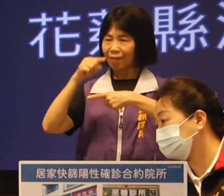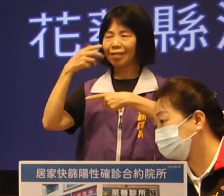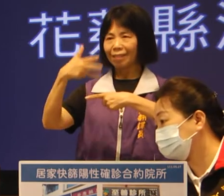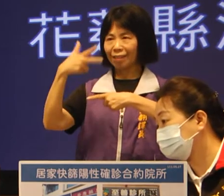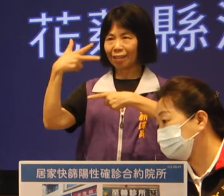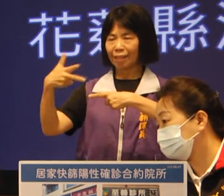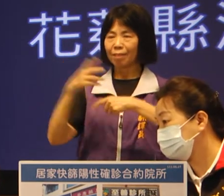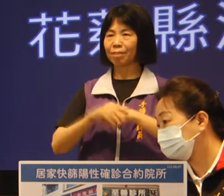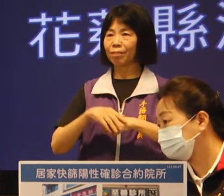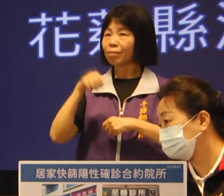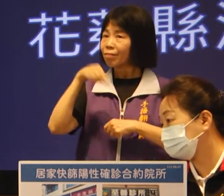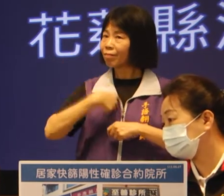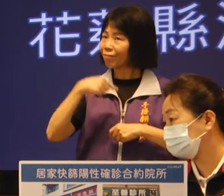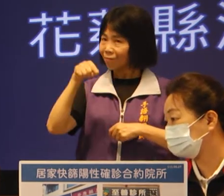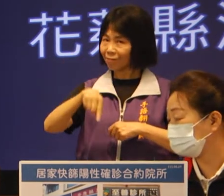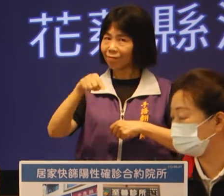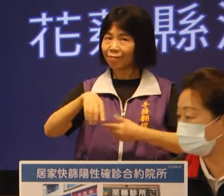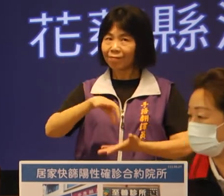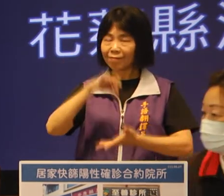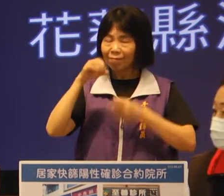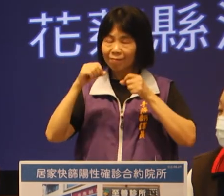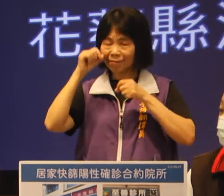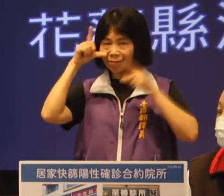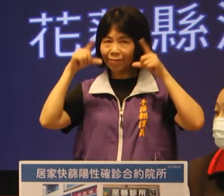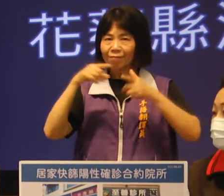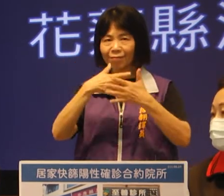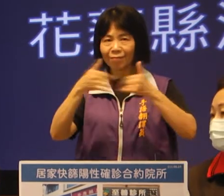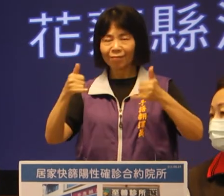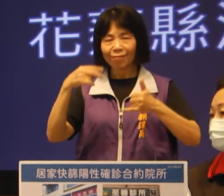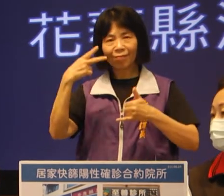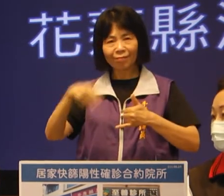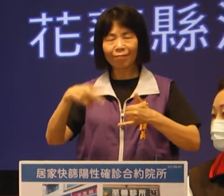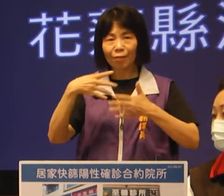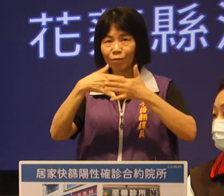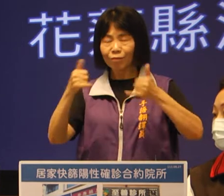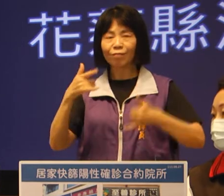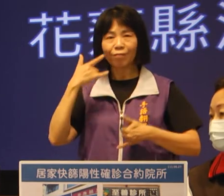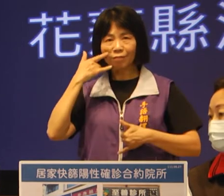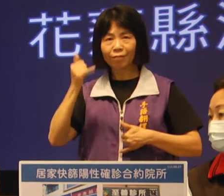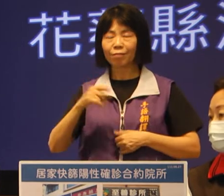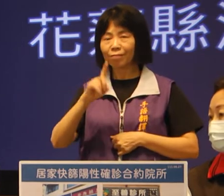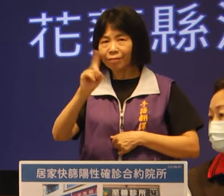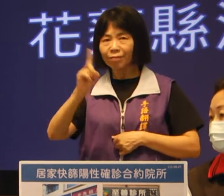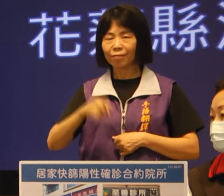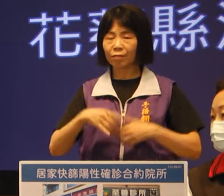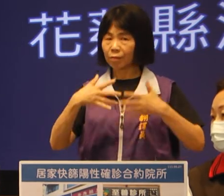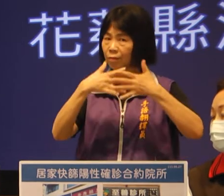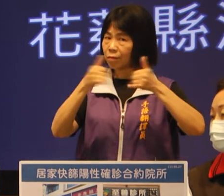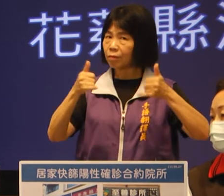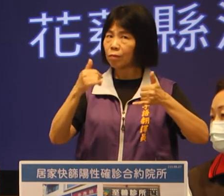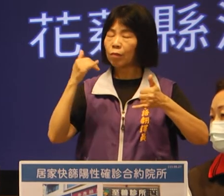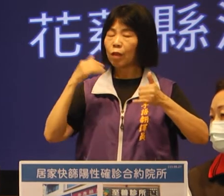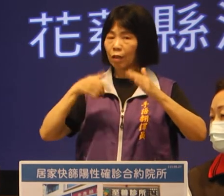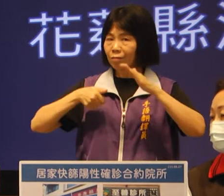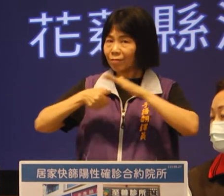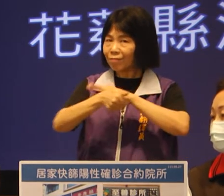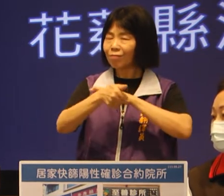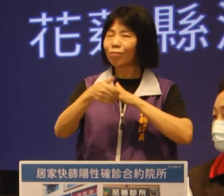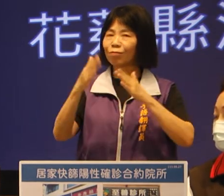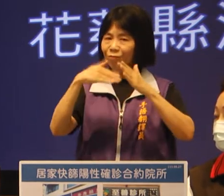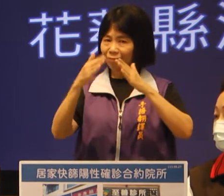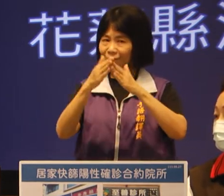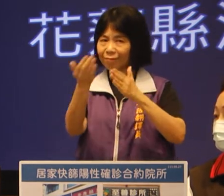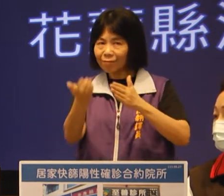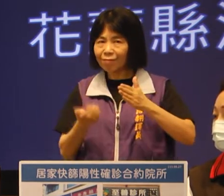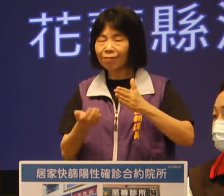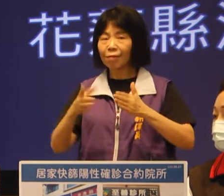80.77%。那在这边呢，要提醒我们的学生跟家长部分，就是在学生呢入校之前呢，